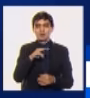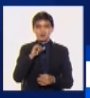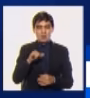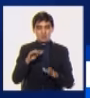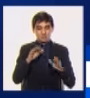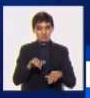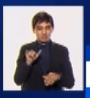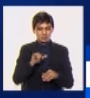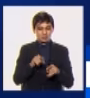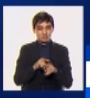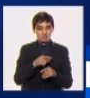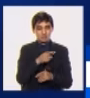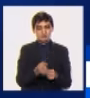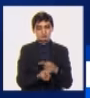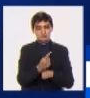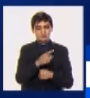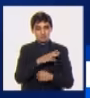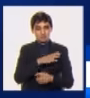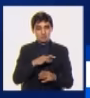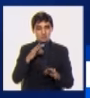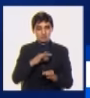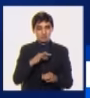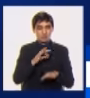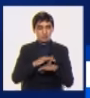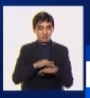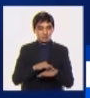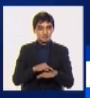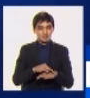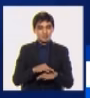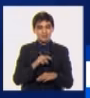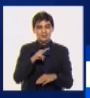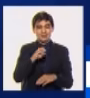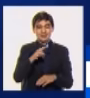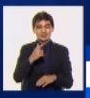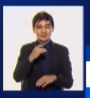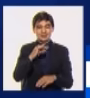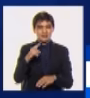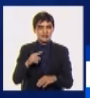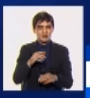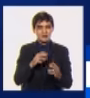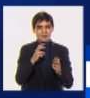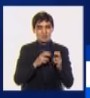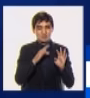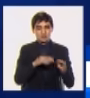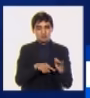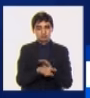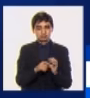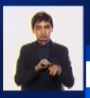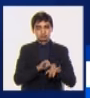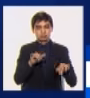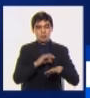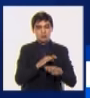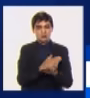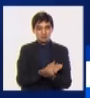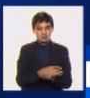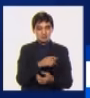имеется очаг значит заражение при tengiz chevrolet его подрядных и субподрядных